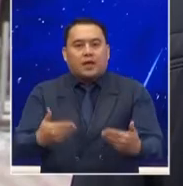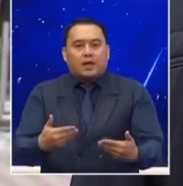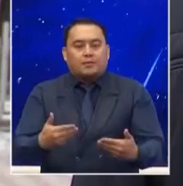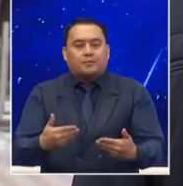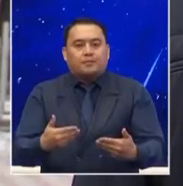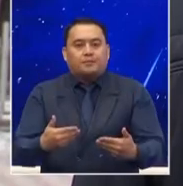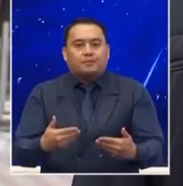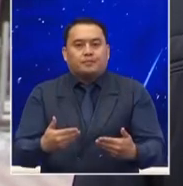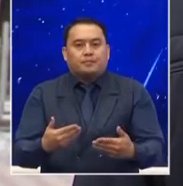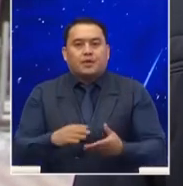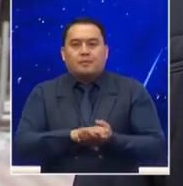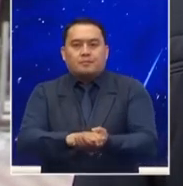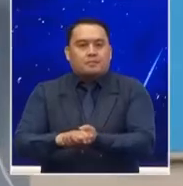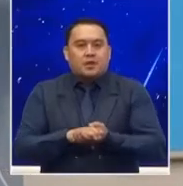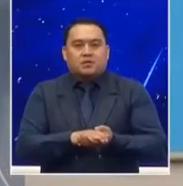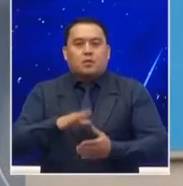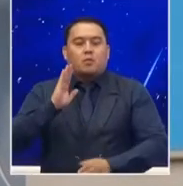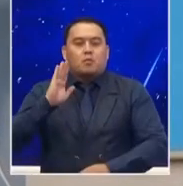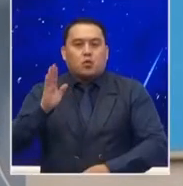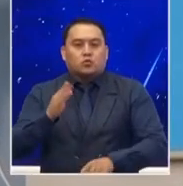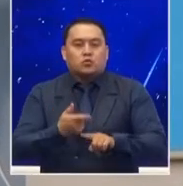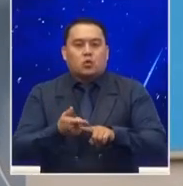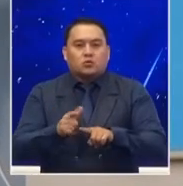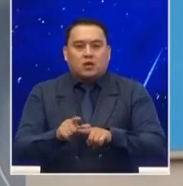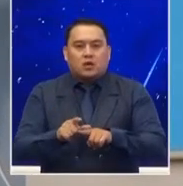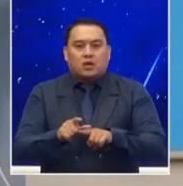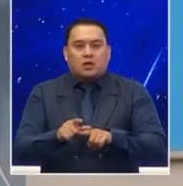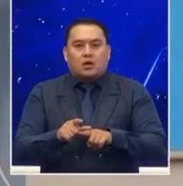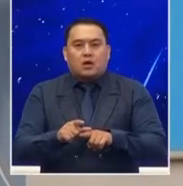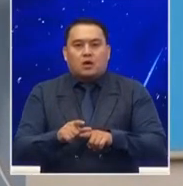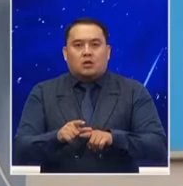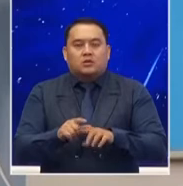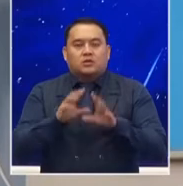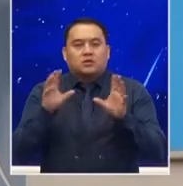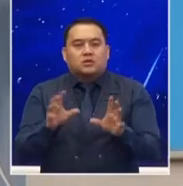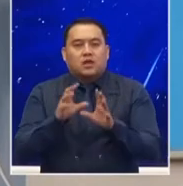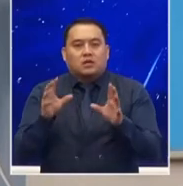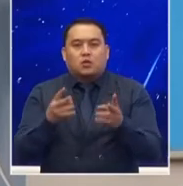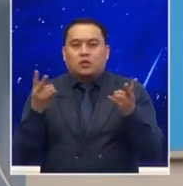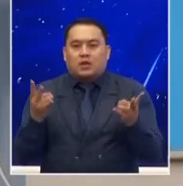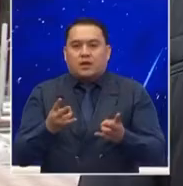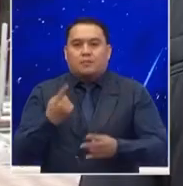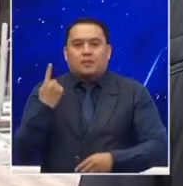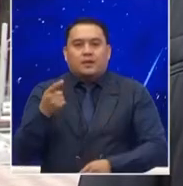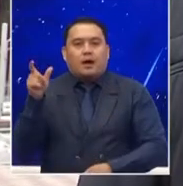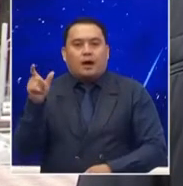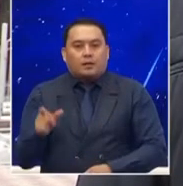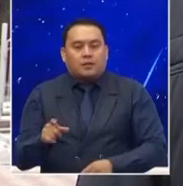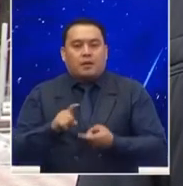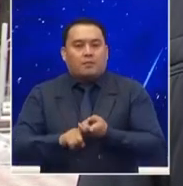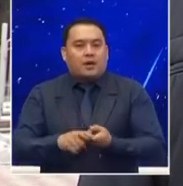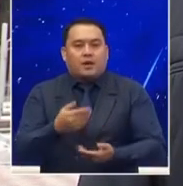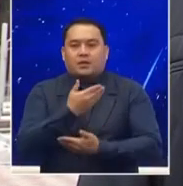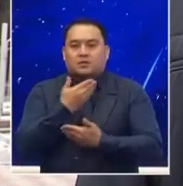Тәуелсіздігіміз бекем болсын, берік болсын, осыны көзіміздің қарашығындай сақтайық. Ол тек қана бір адамға, екі адамға байланысты